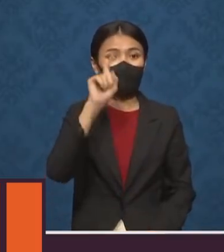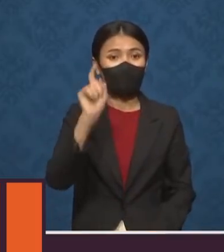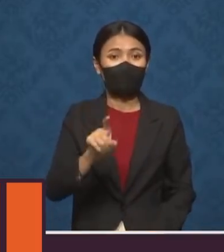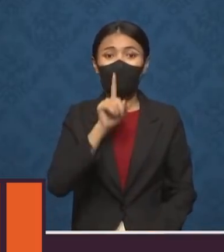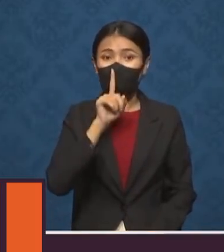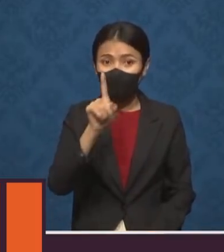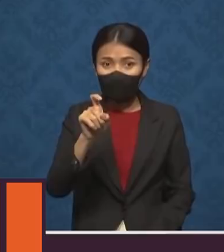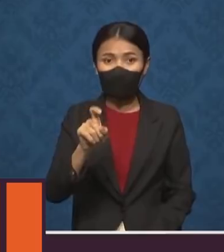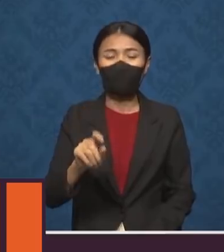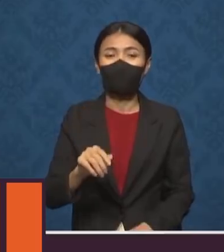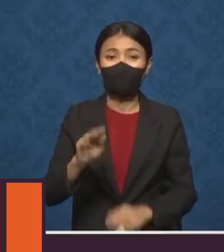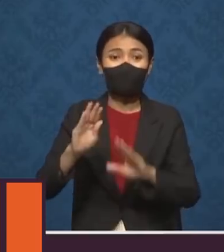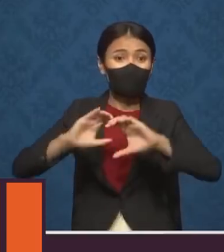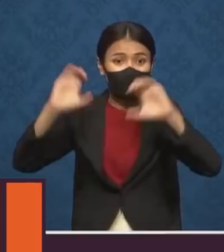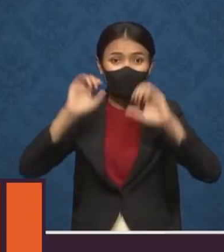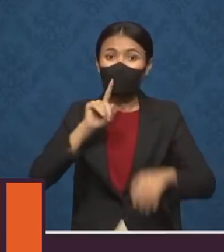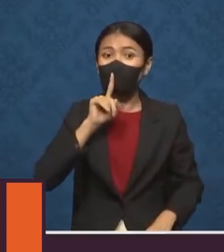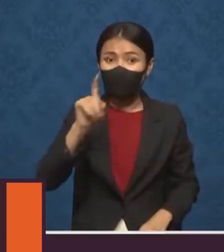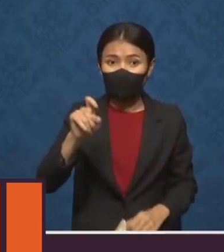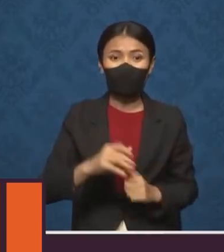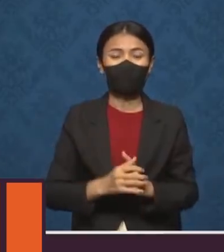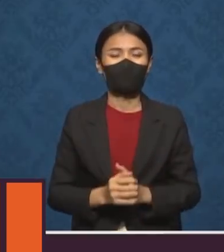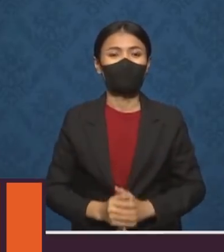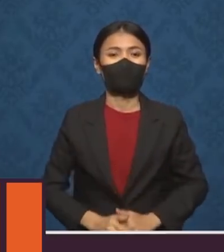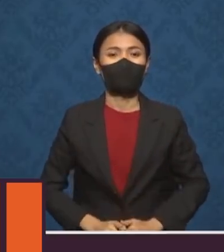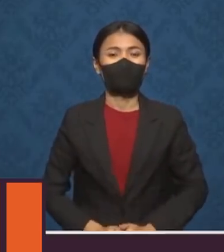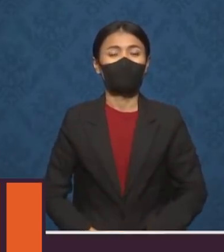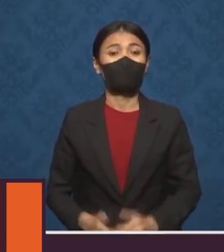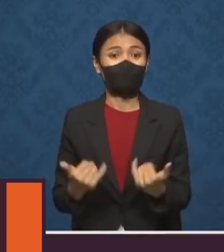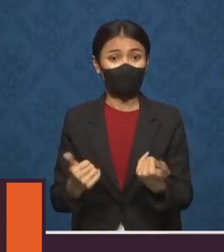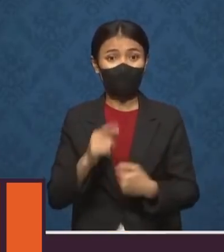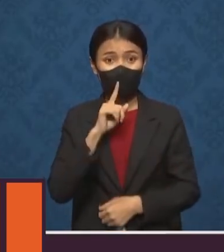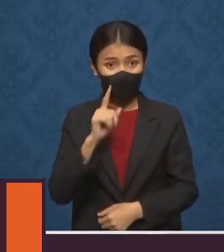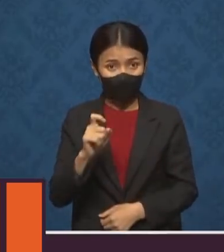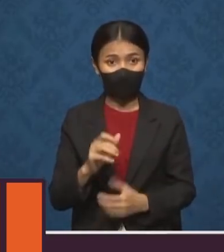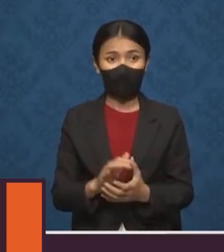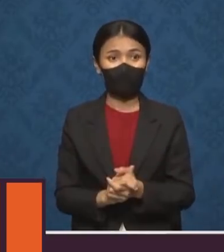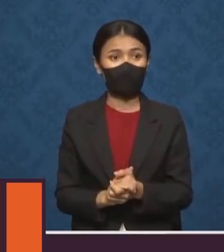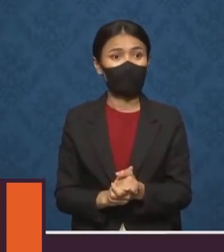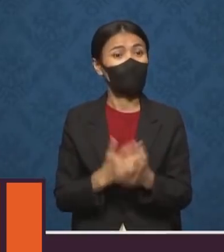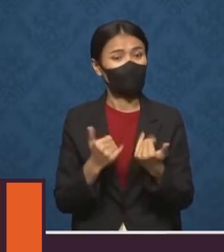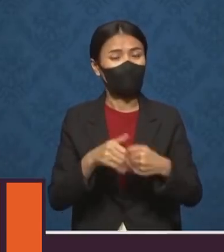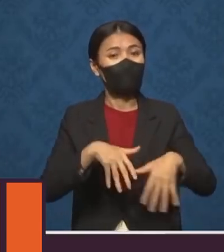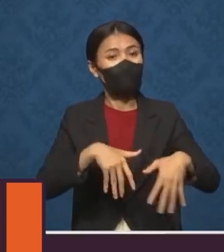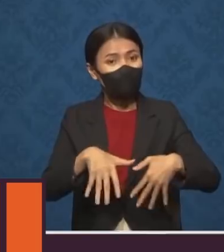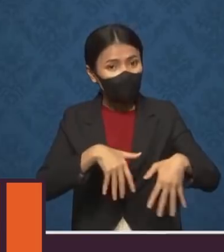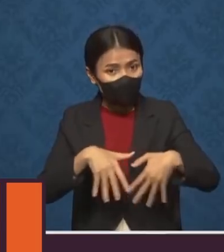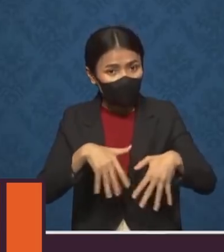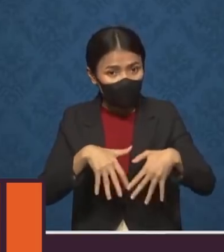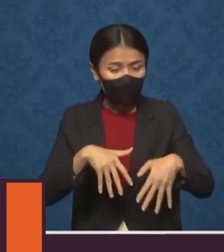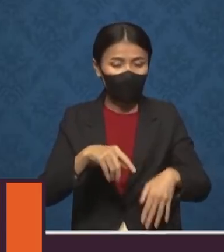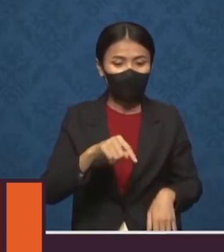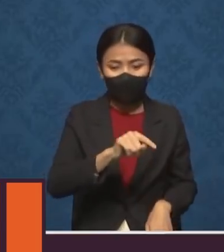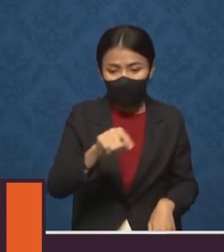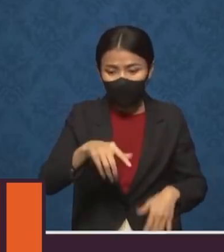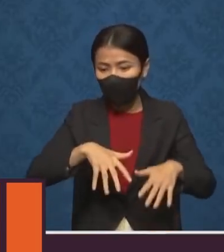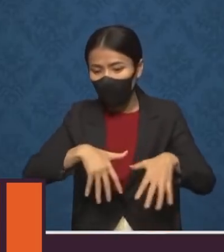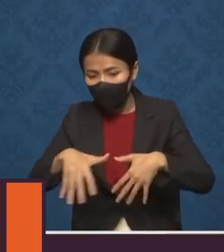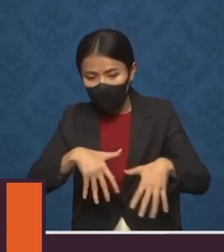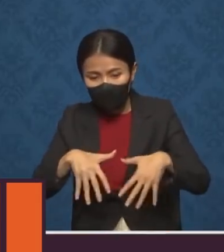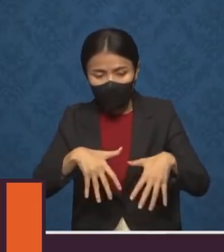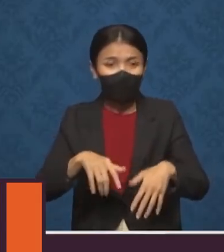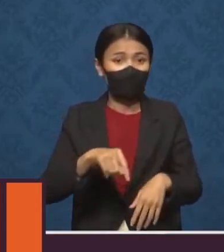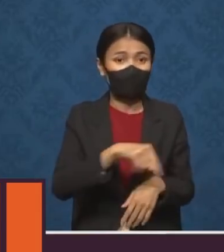ที่จะส่งไปถึงรัฐบาลค่ะคำถามที่ว่าคนข้างล่างคนตัวเล็กตัวน้อยที่น้องประชาชน